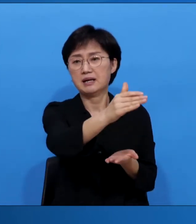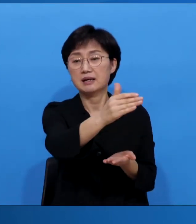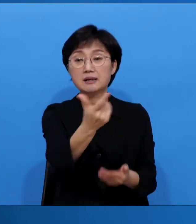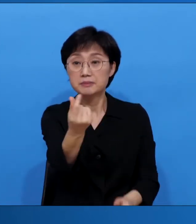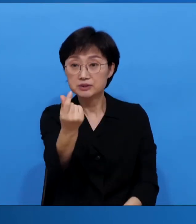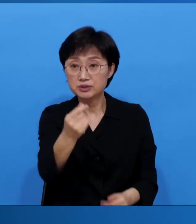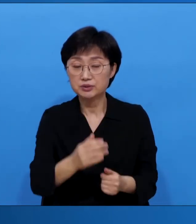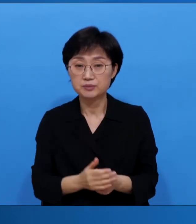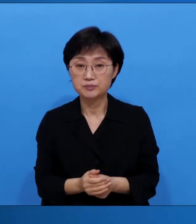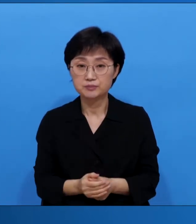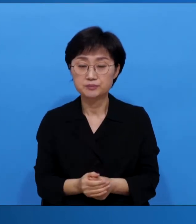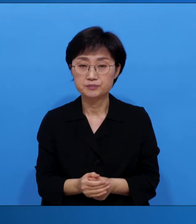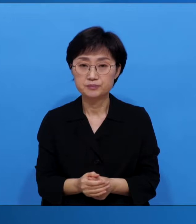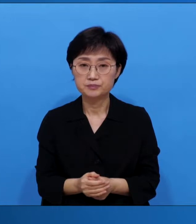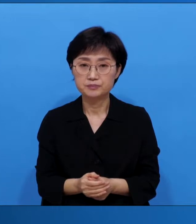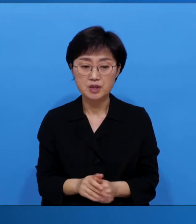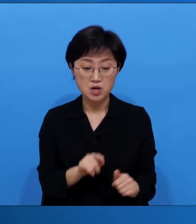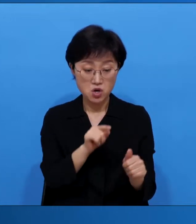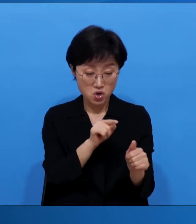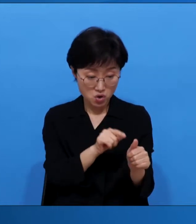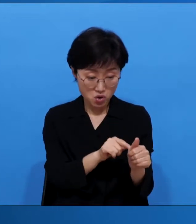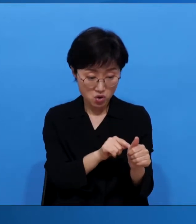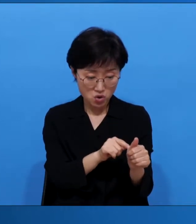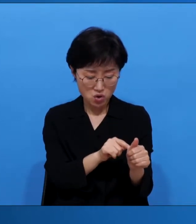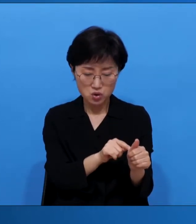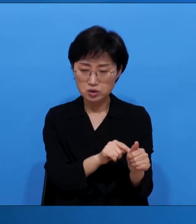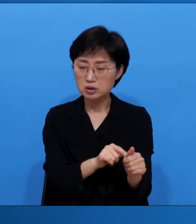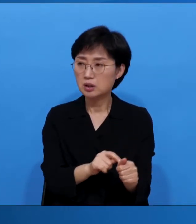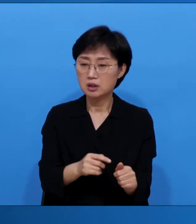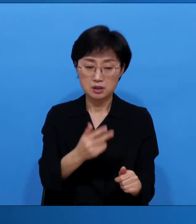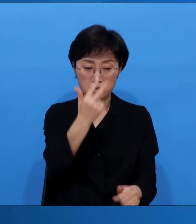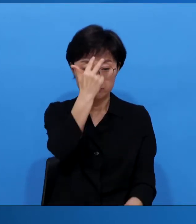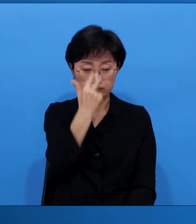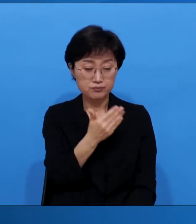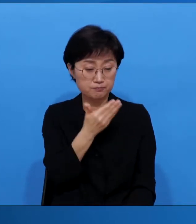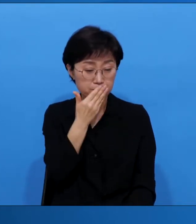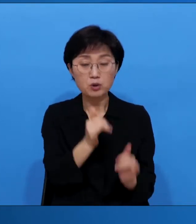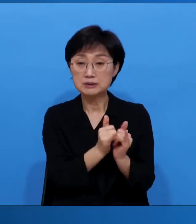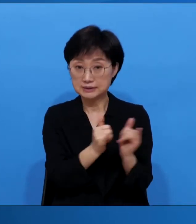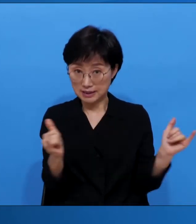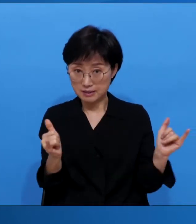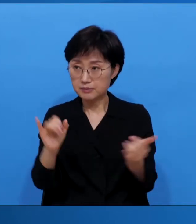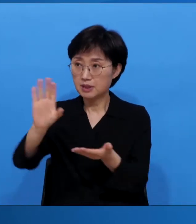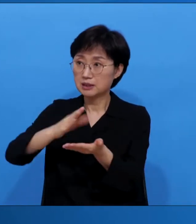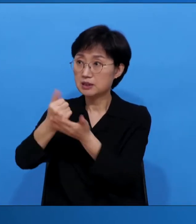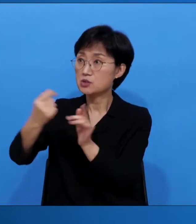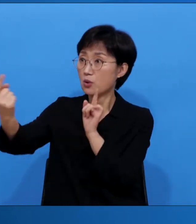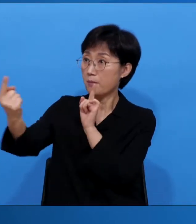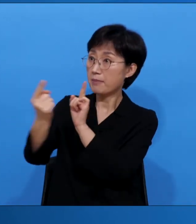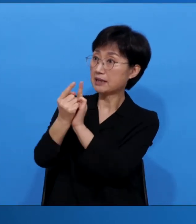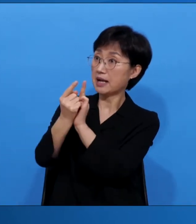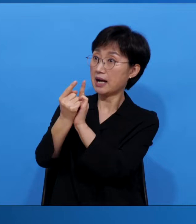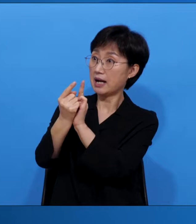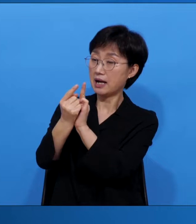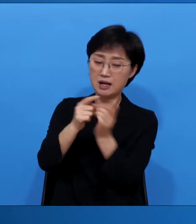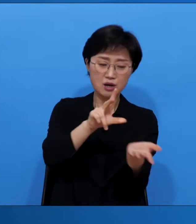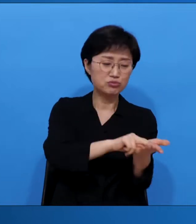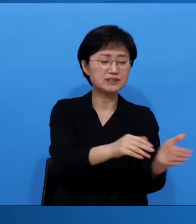사람은 그리스도를 만난 순간 끝난 겁니다. The moment this person meets with Christ, it is finished.